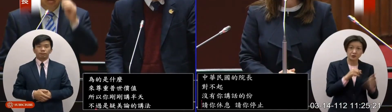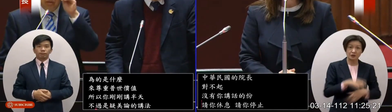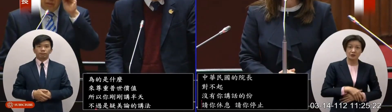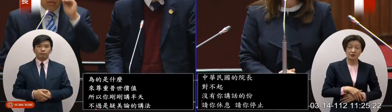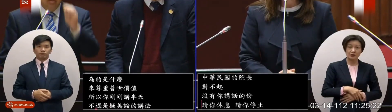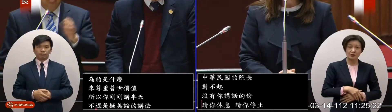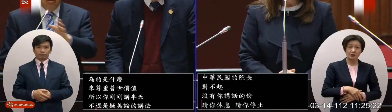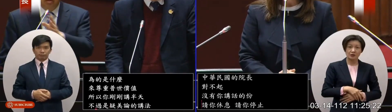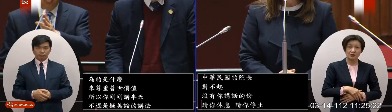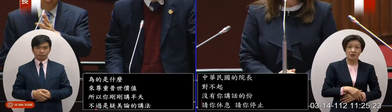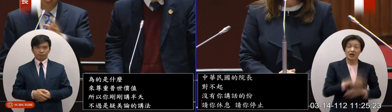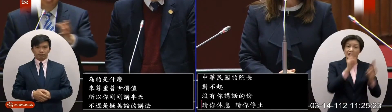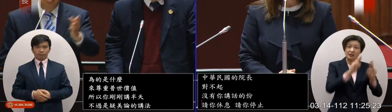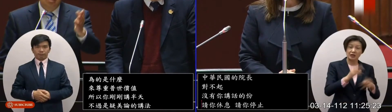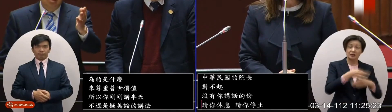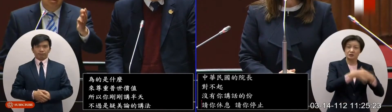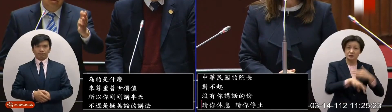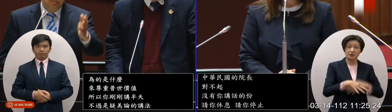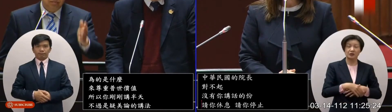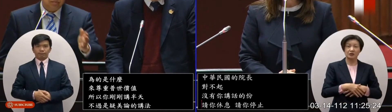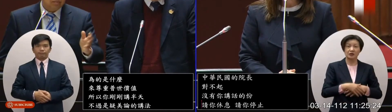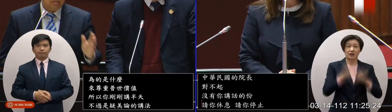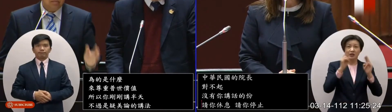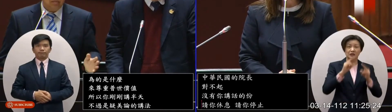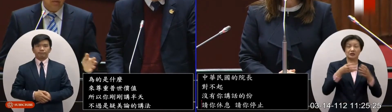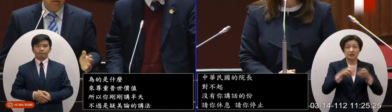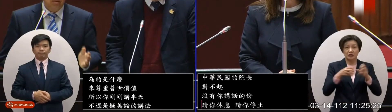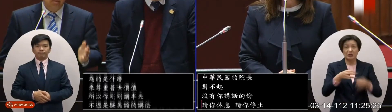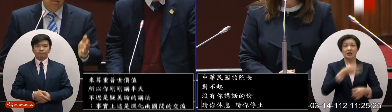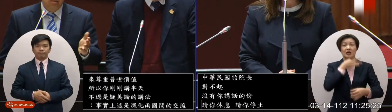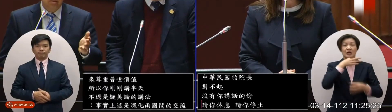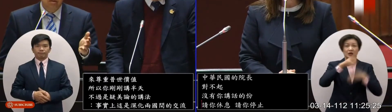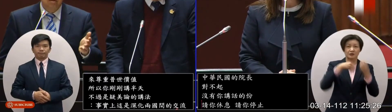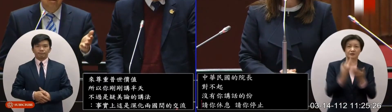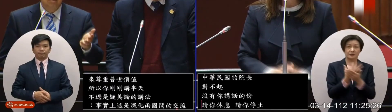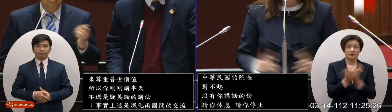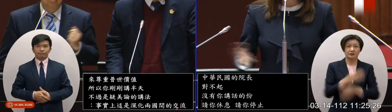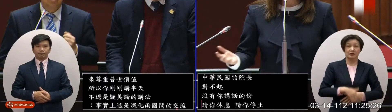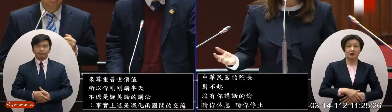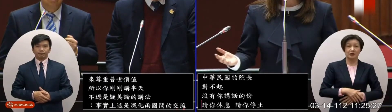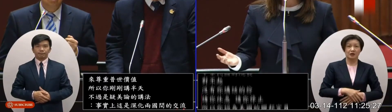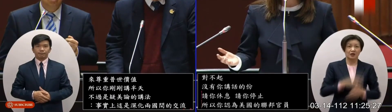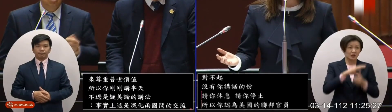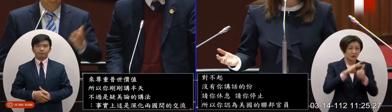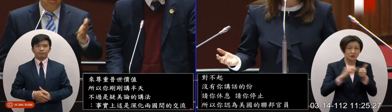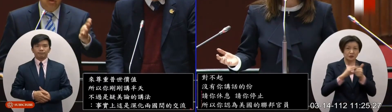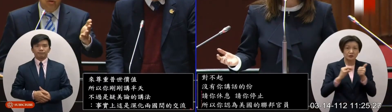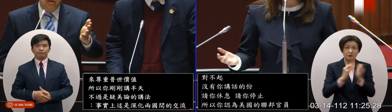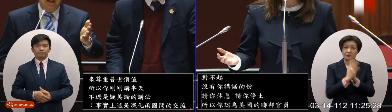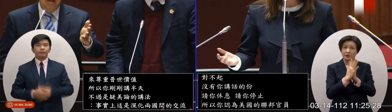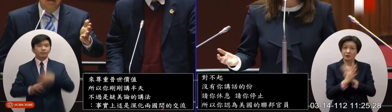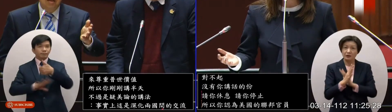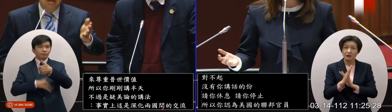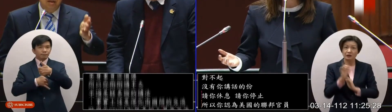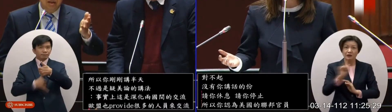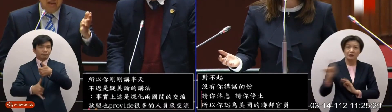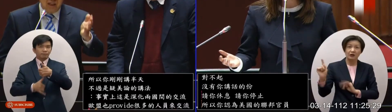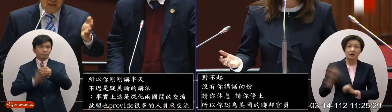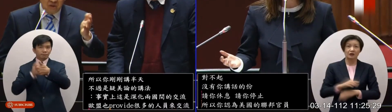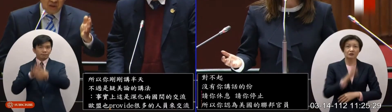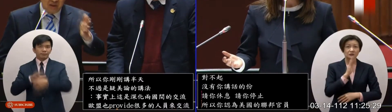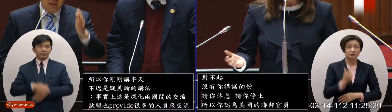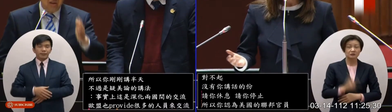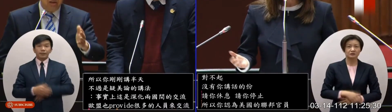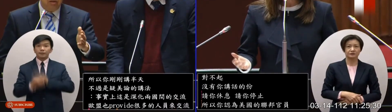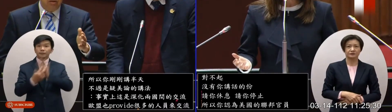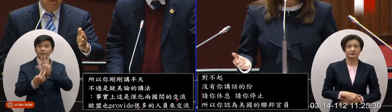习缺电，学习我们人民为了一个蛋还要排队，学习我们只要是一个松鼠咬掉了我们的电缆，电缆线就没 有。跟你讲一个